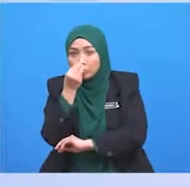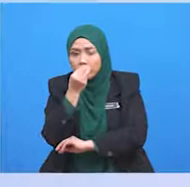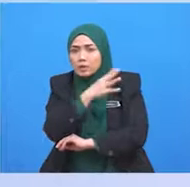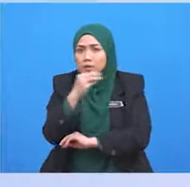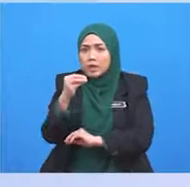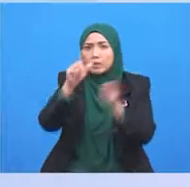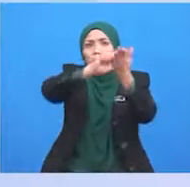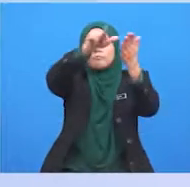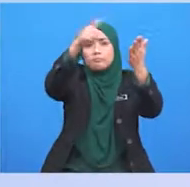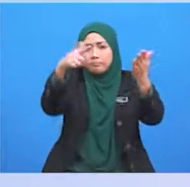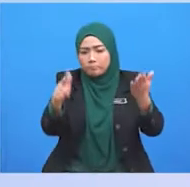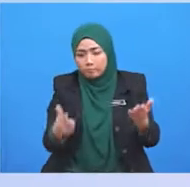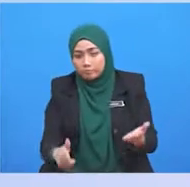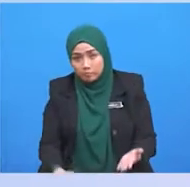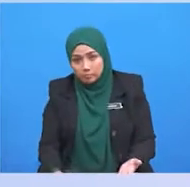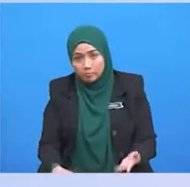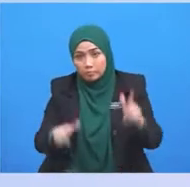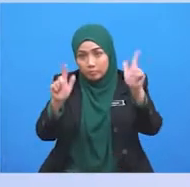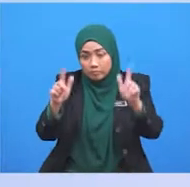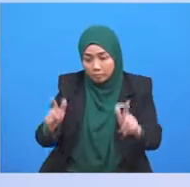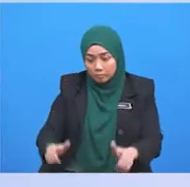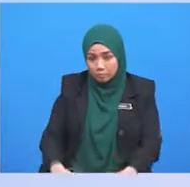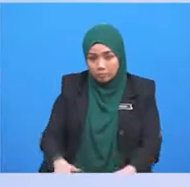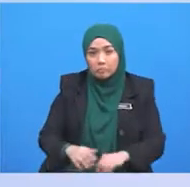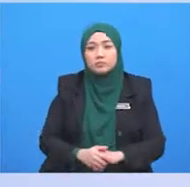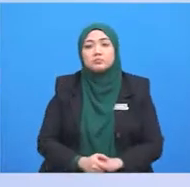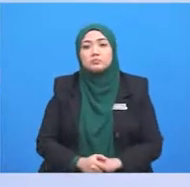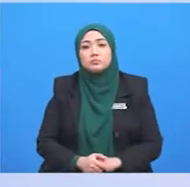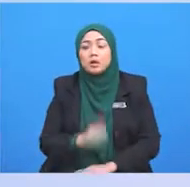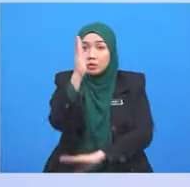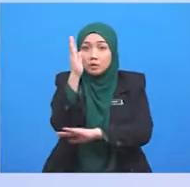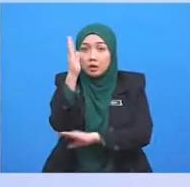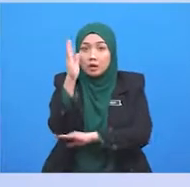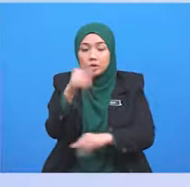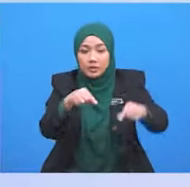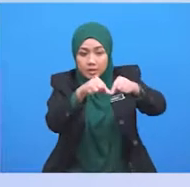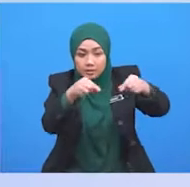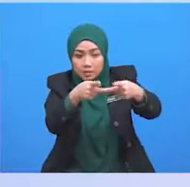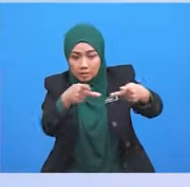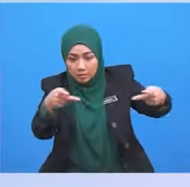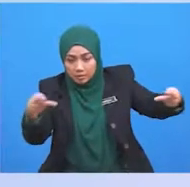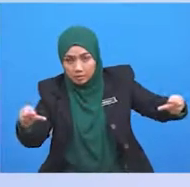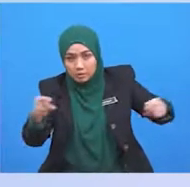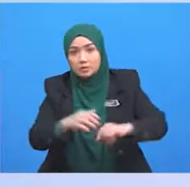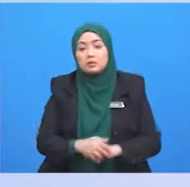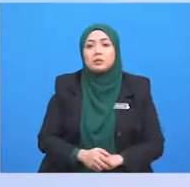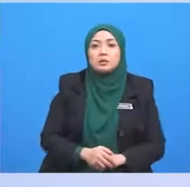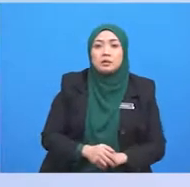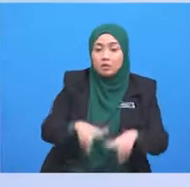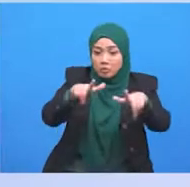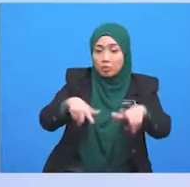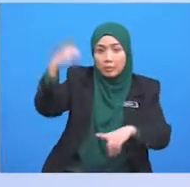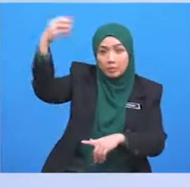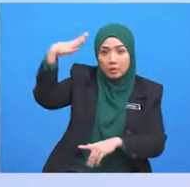di mana pancaran matahari berada tegak di garisan khatulistiwa, maka perubahan ketinggian dan kedudukan matahari tengah